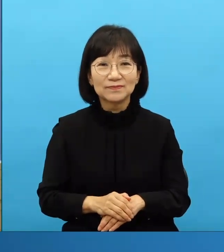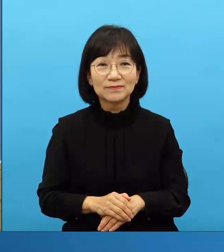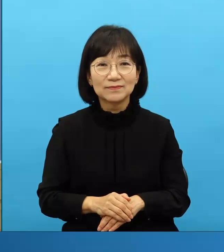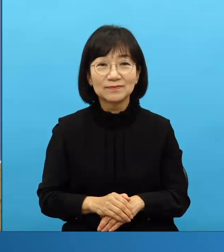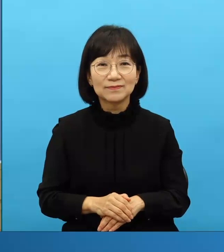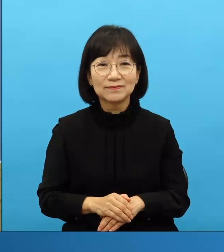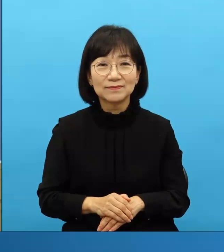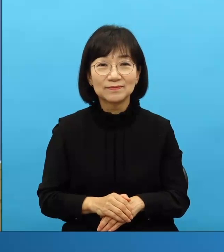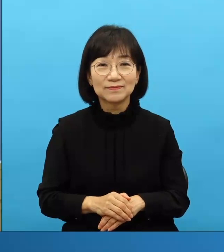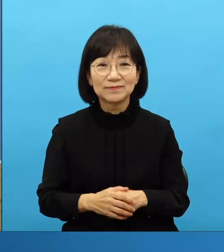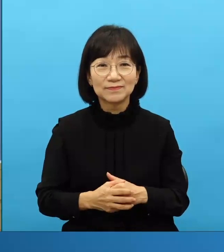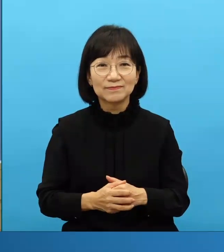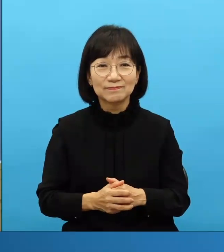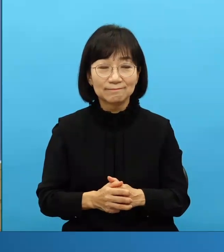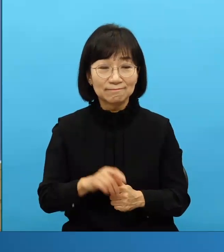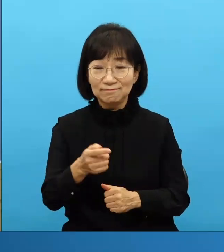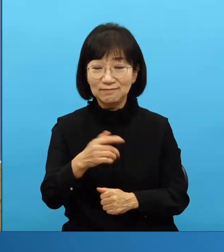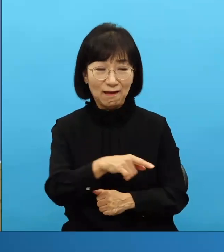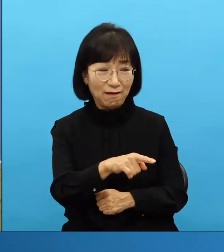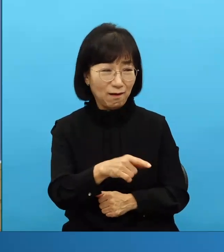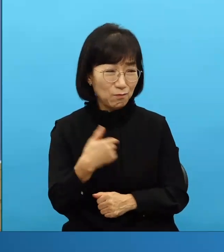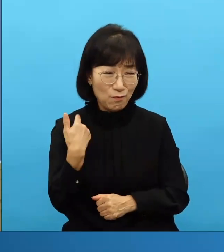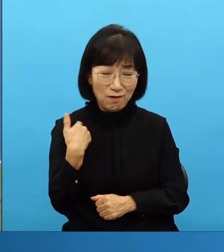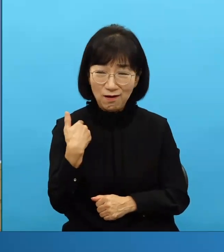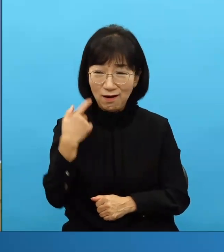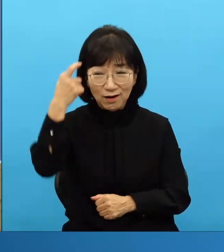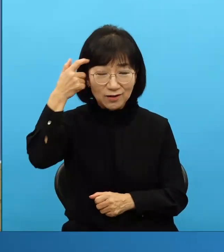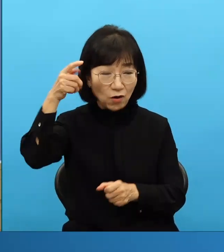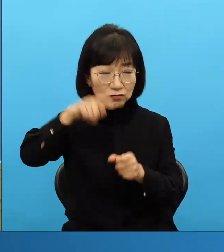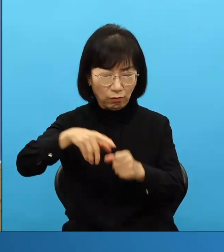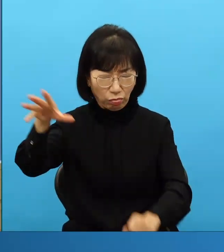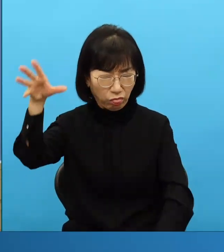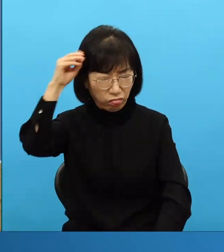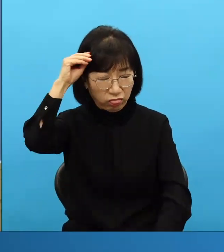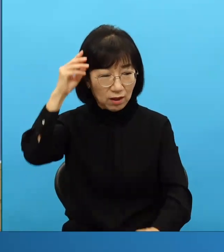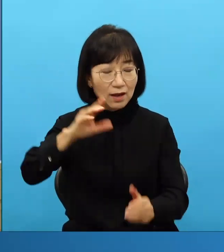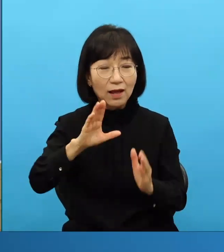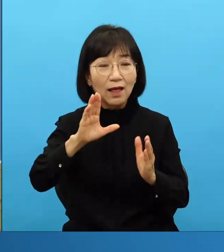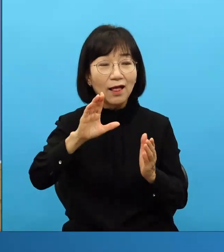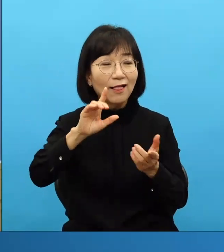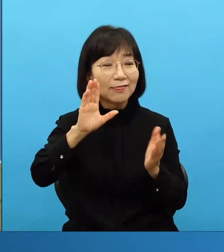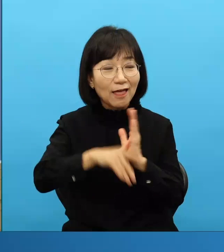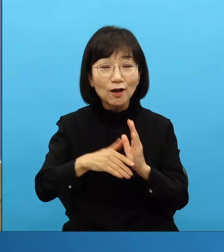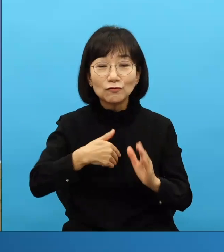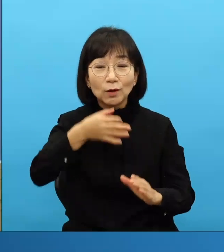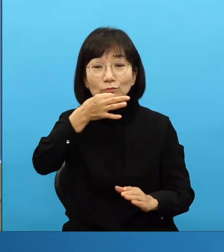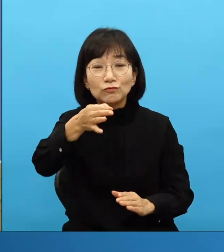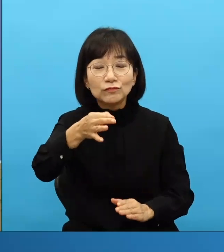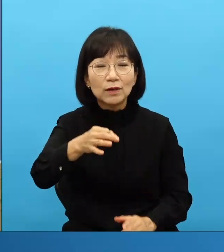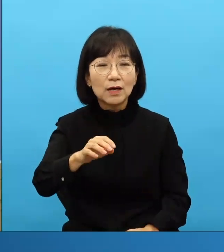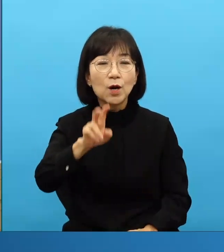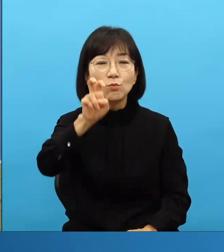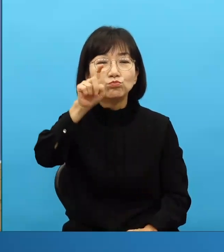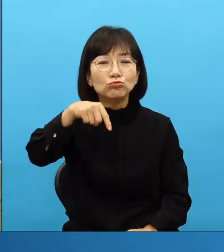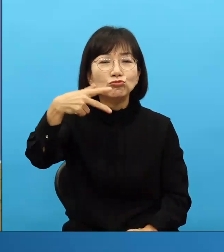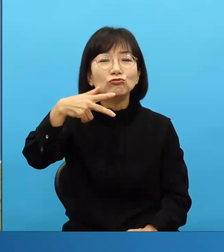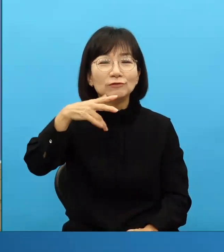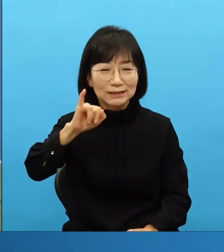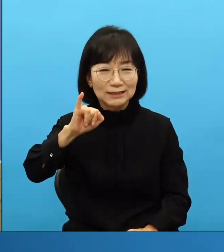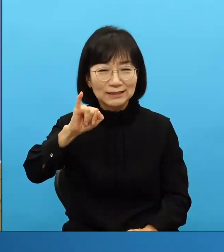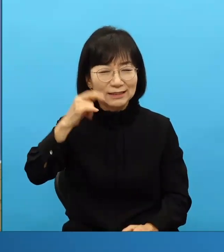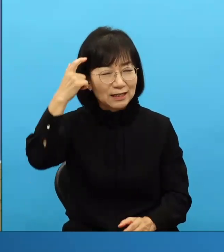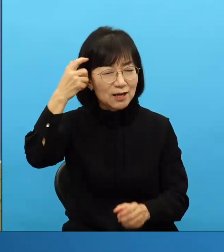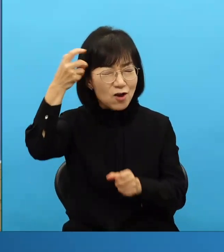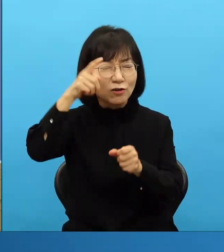보고 우리는 영적 무지라고 합니다. But when you do not know this and it is in complete darkness, we call this spiritual 자, unlearning. 그런데